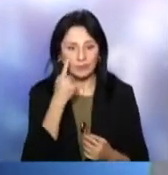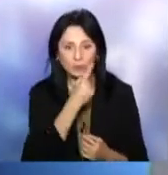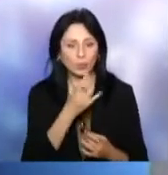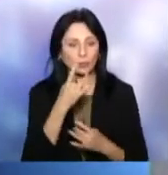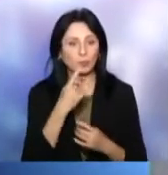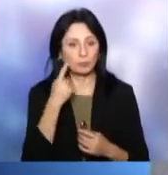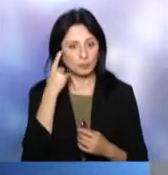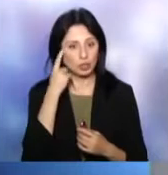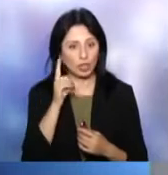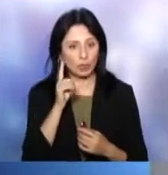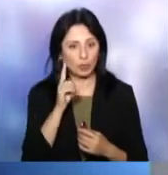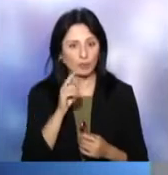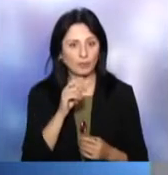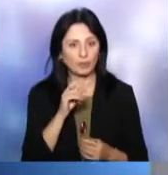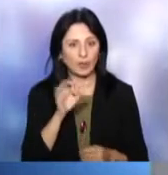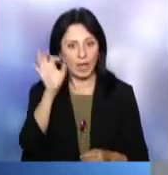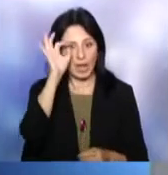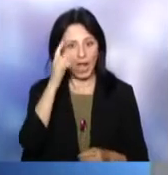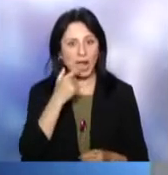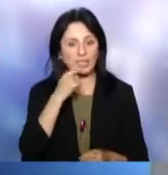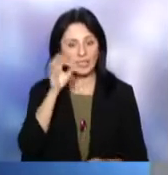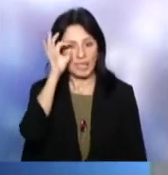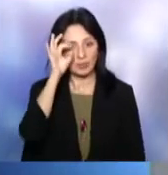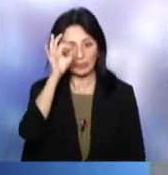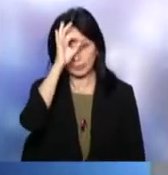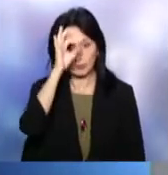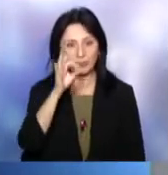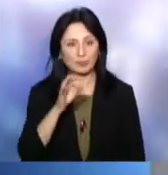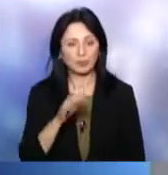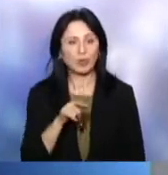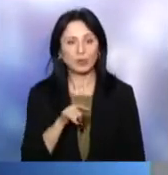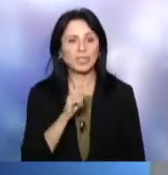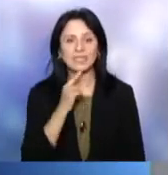მონათხრობით. ლაქა წითელი, რომელიც ასეთ დროს როგორ